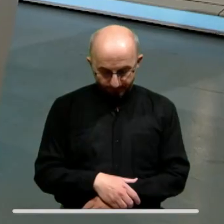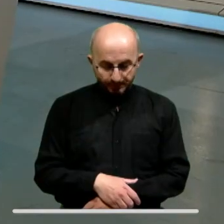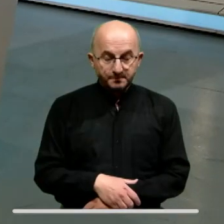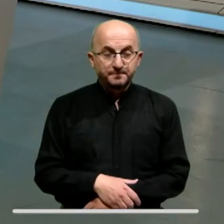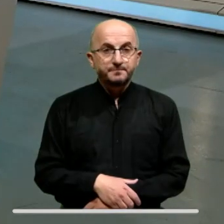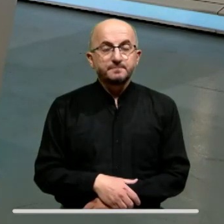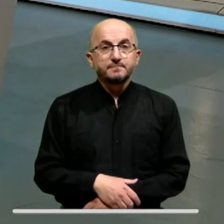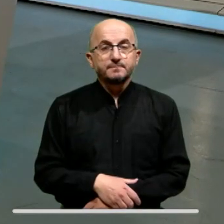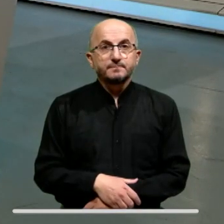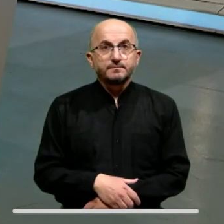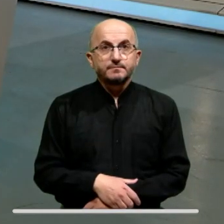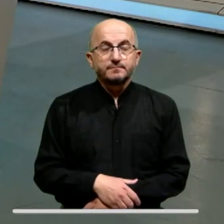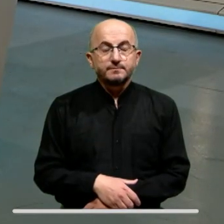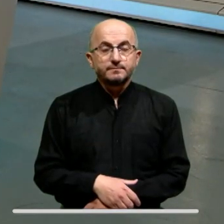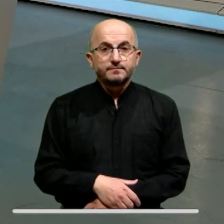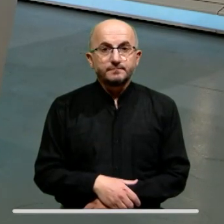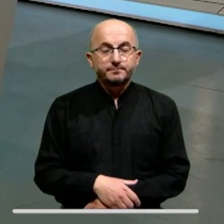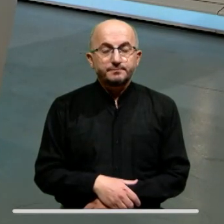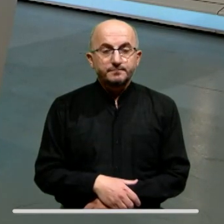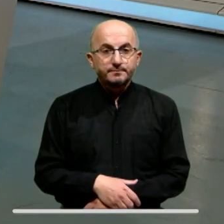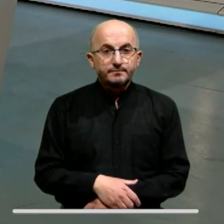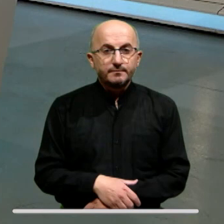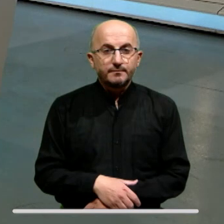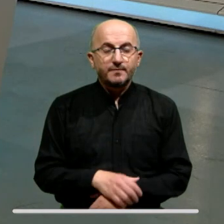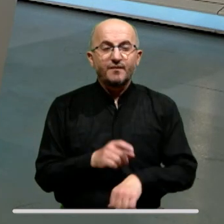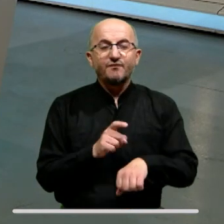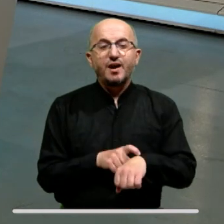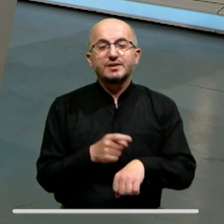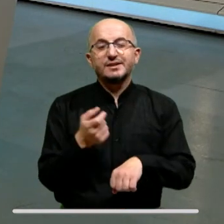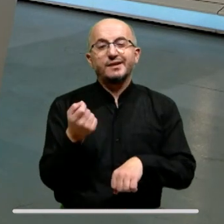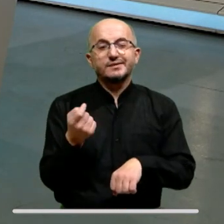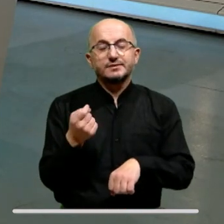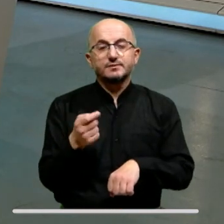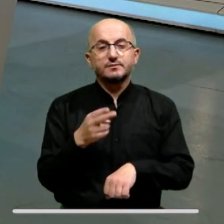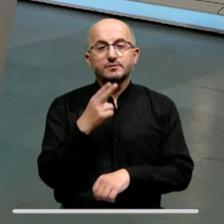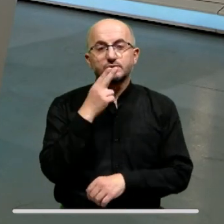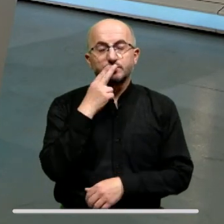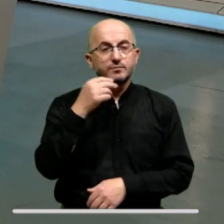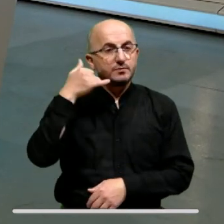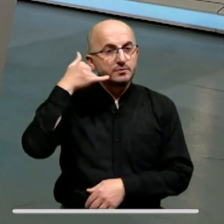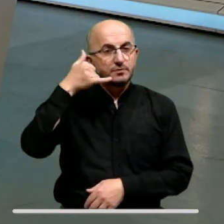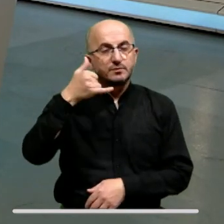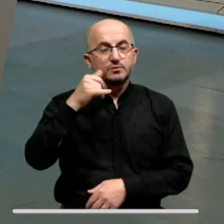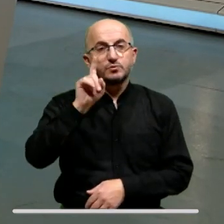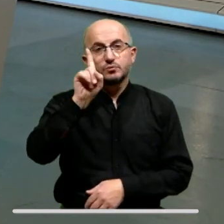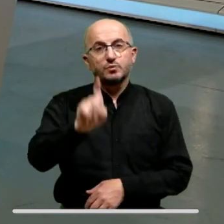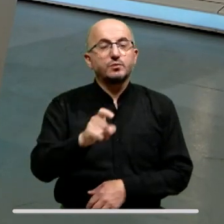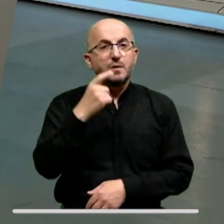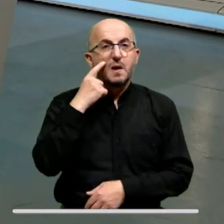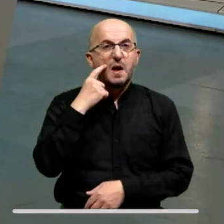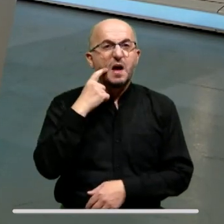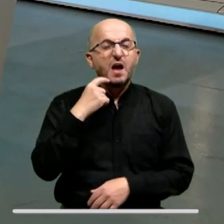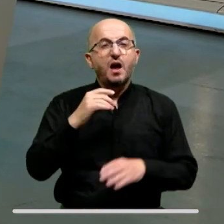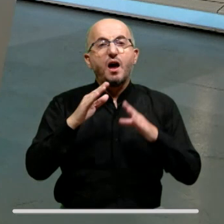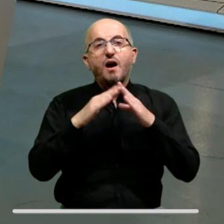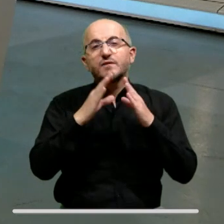ilgili kişilere izletirsiniz. Bursa'ya selamlar. Hocam vaktimiz daraldı. Samsun'dan arayan Kamil Bey'in sorusu. Evde